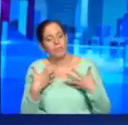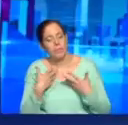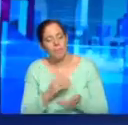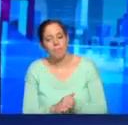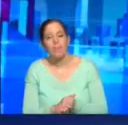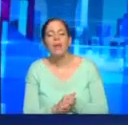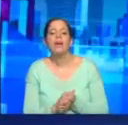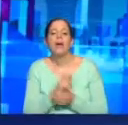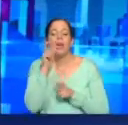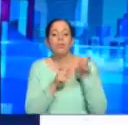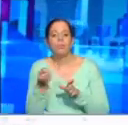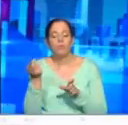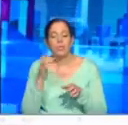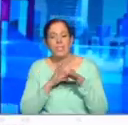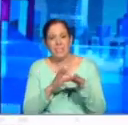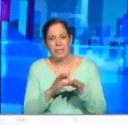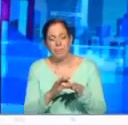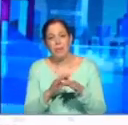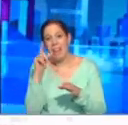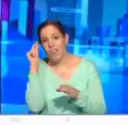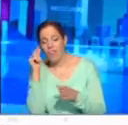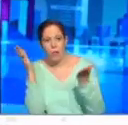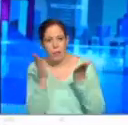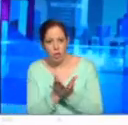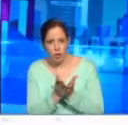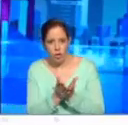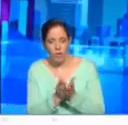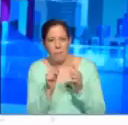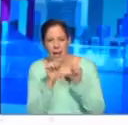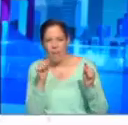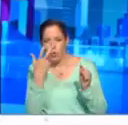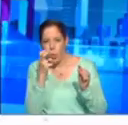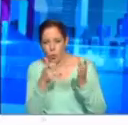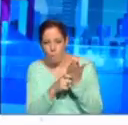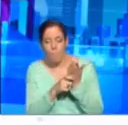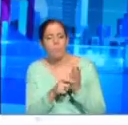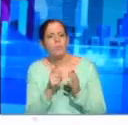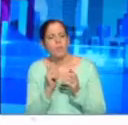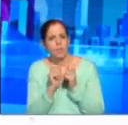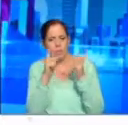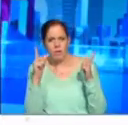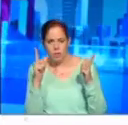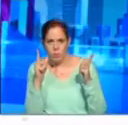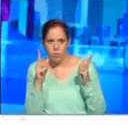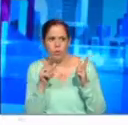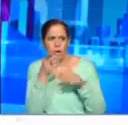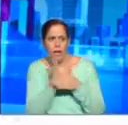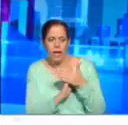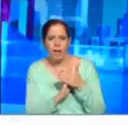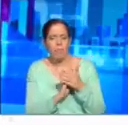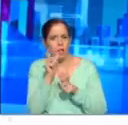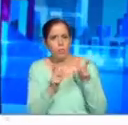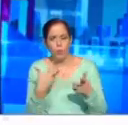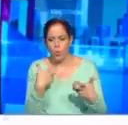נוסעי קו 370 מתל אביב לבאר שבע הופתעו לגלות כי במהלך הנסיעה חלק מהנוסעים התגלו כשחקנים ובין רגע